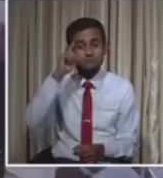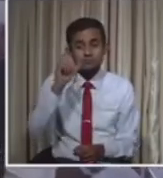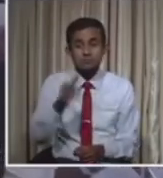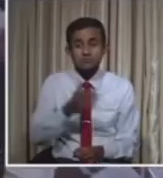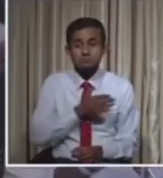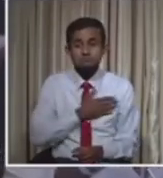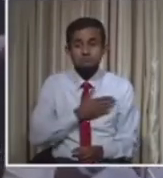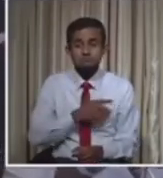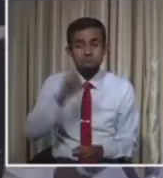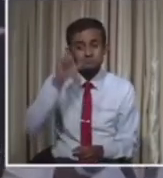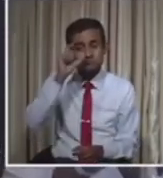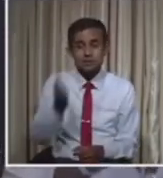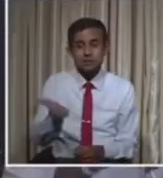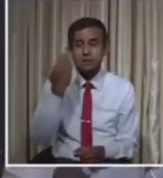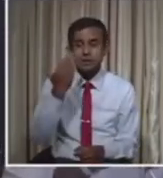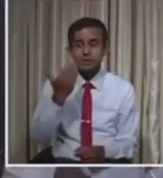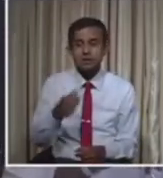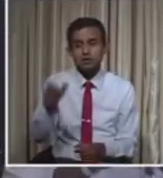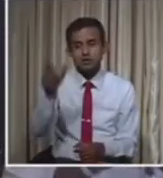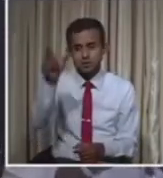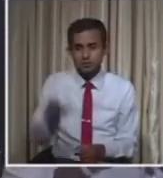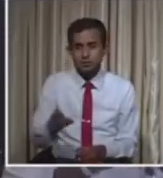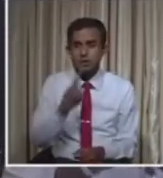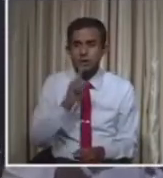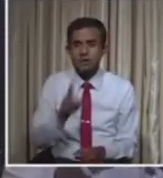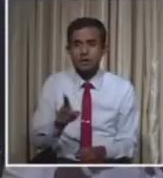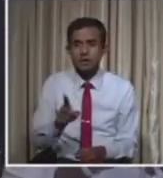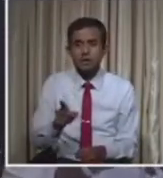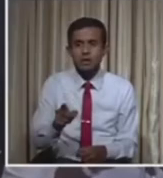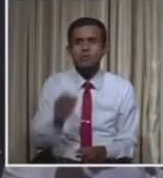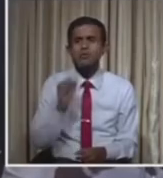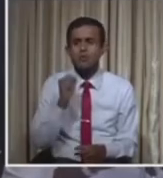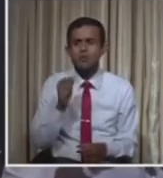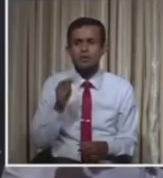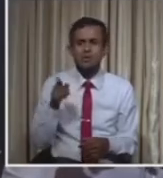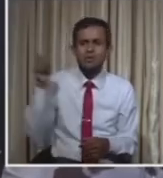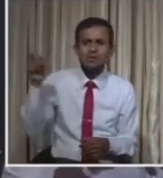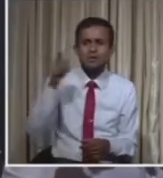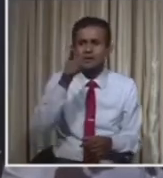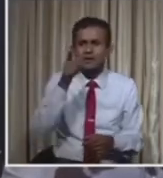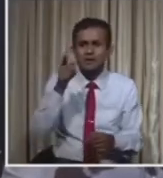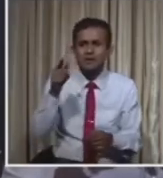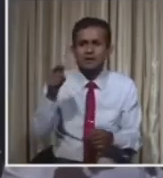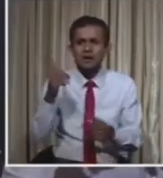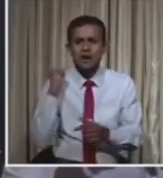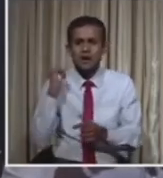පපුවට තට්ටු කරලා බලන්න ඒ නිසා මම තමුන්නාසෙර කියන්නේ තමුන්නාසෙ මොකටද මේ එක එක්කෙනාගෙන්